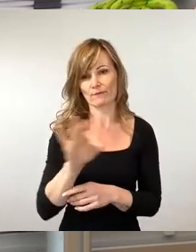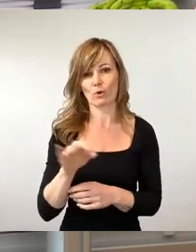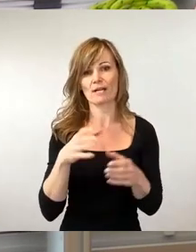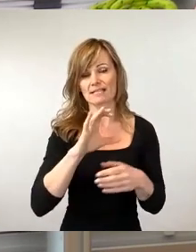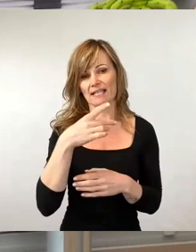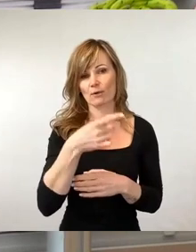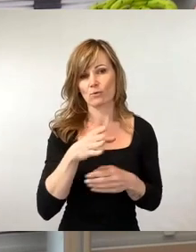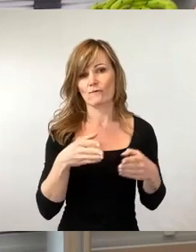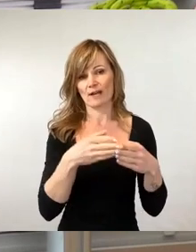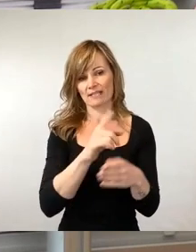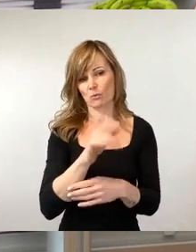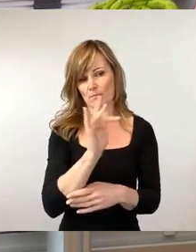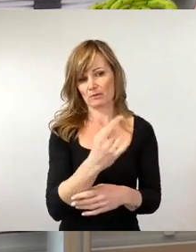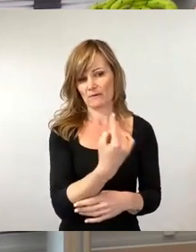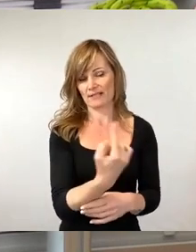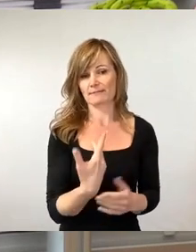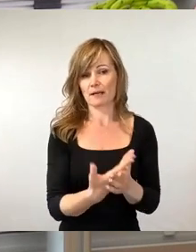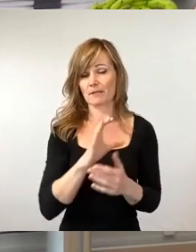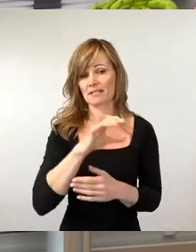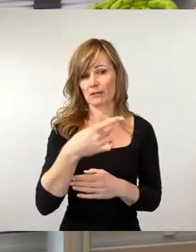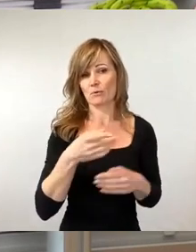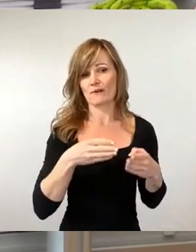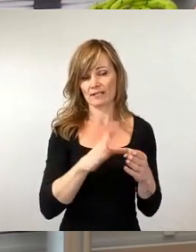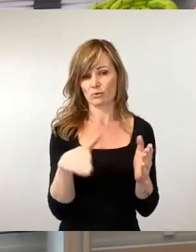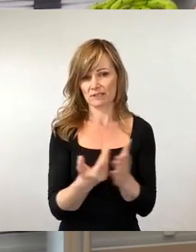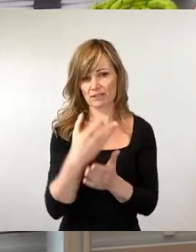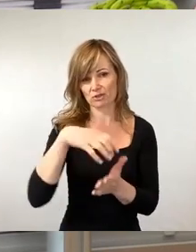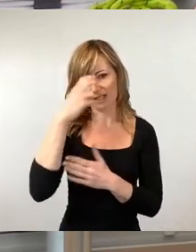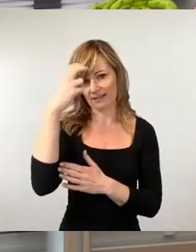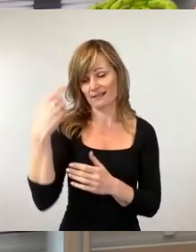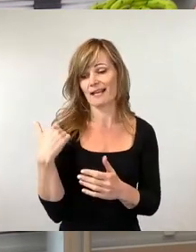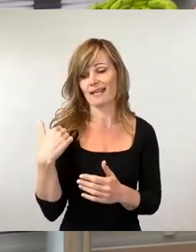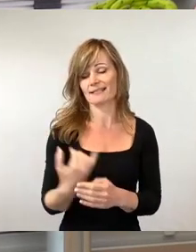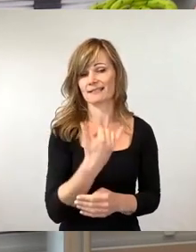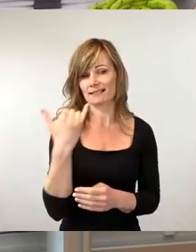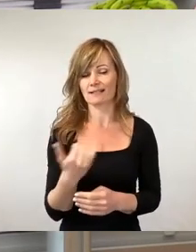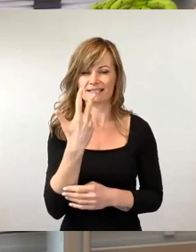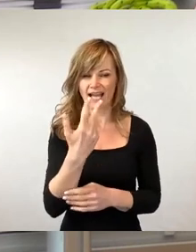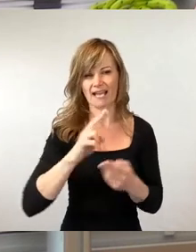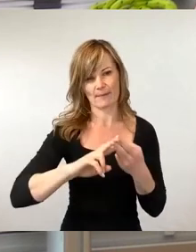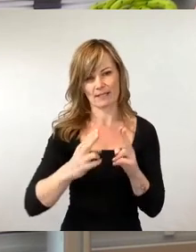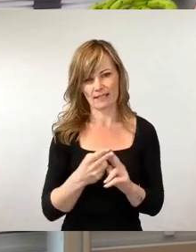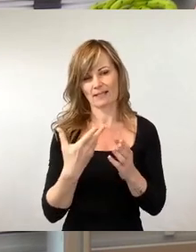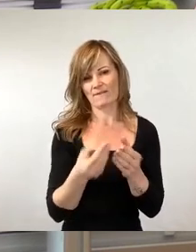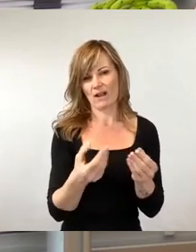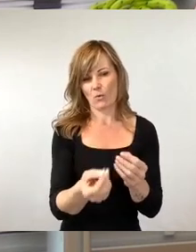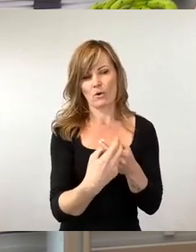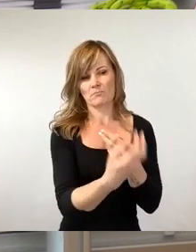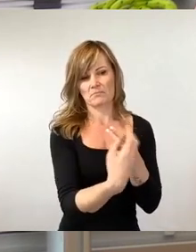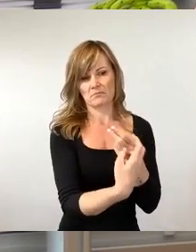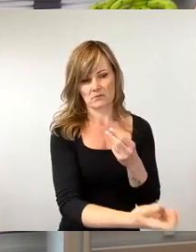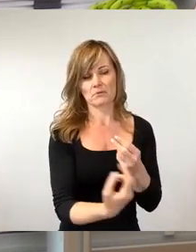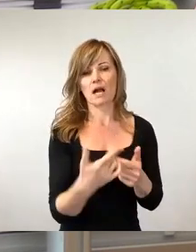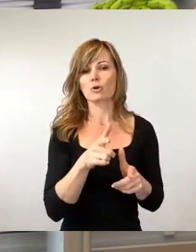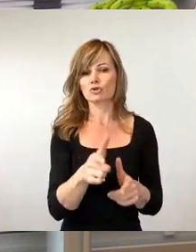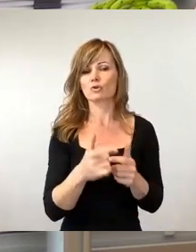muss man sagen, die CDU-Fraktion hat in diesem Stadtrat in den letzten Jahren 3 Mitglieder verloren, hat ihre Ausschusssitze behalten. Das ist